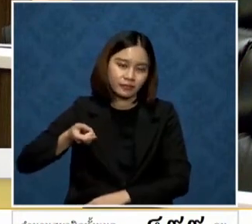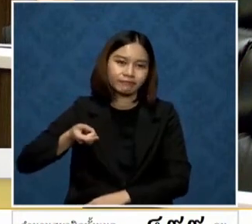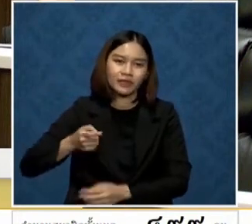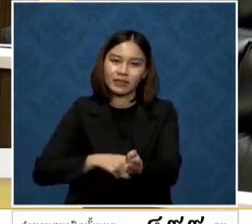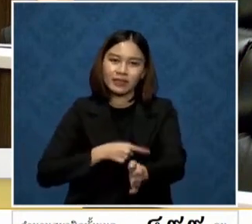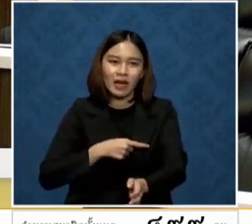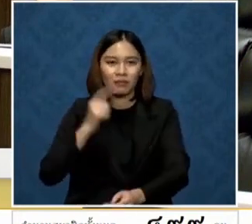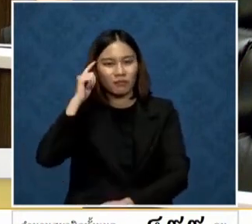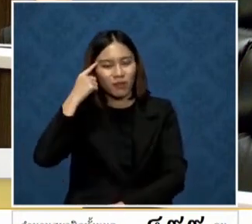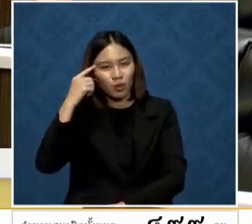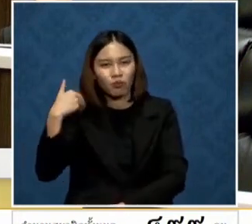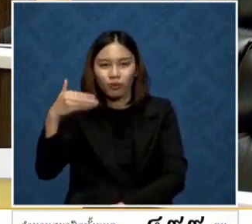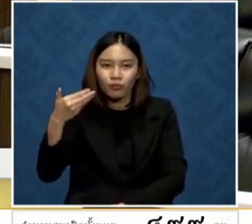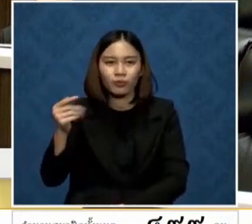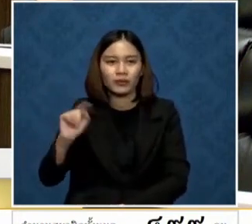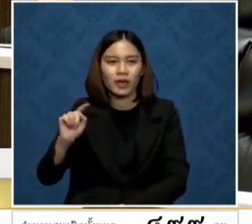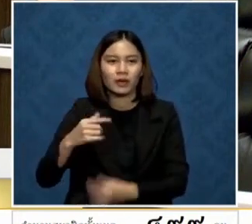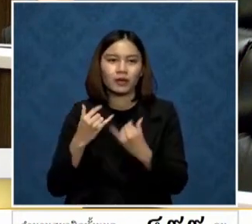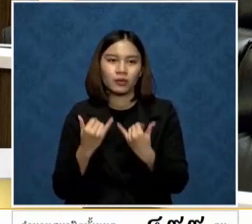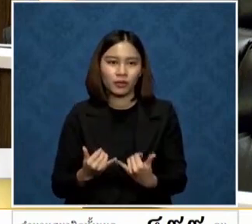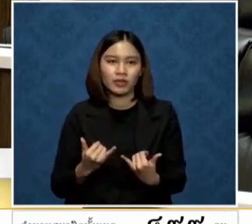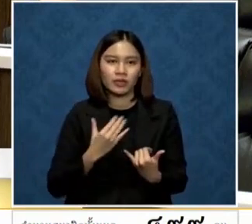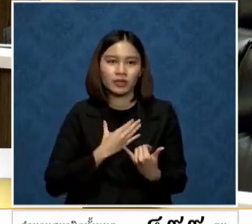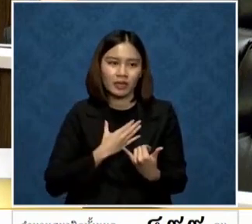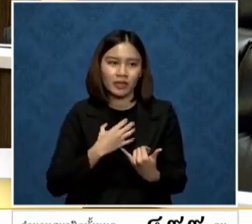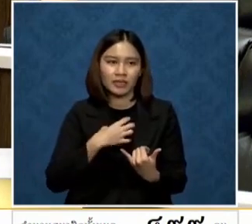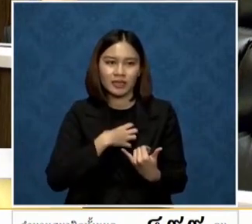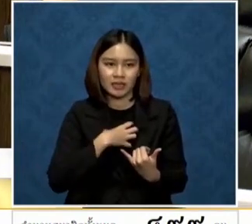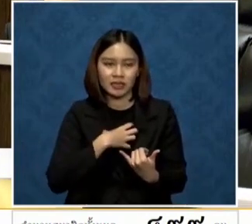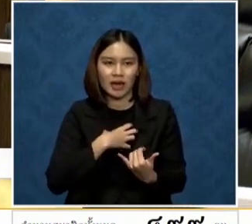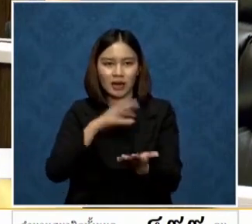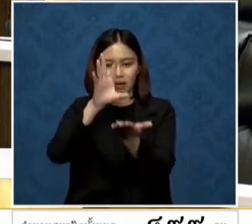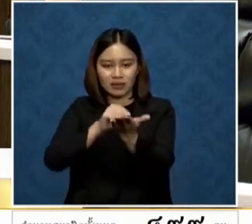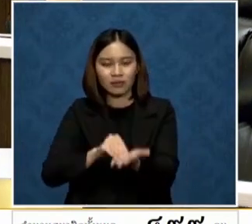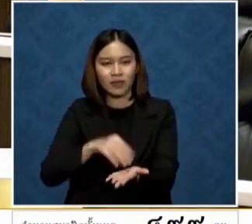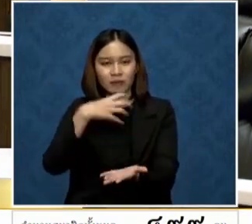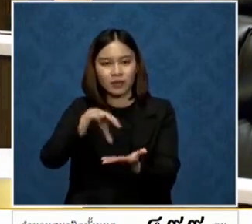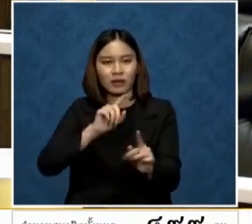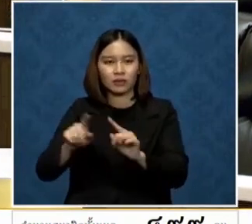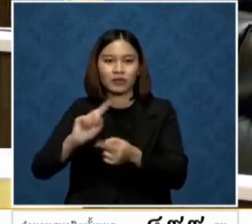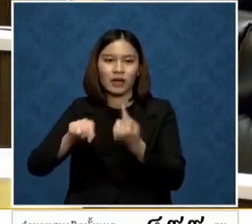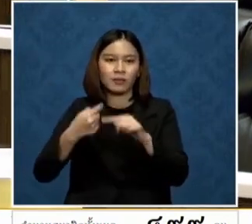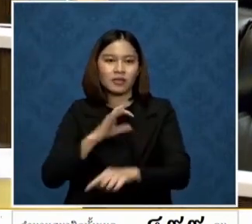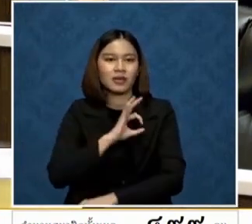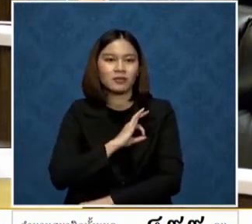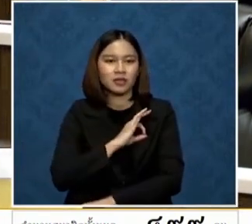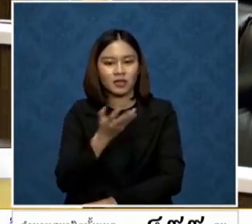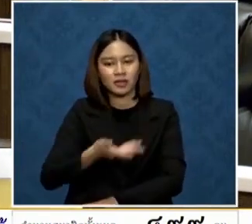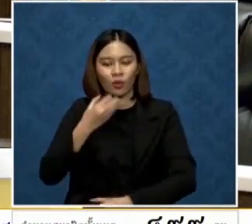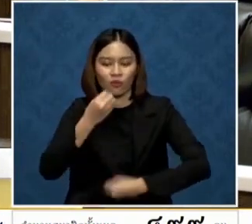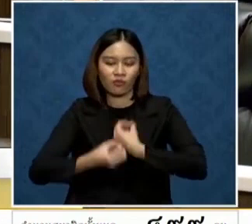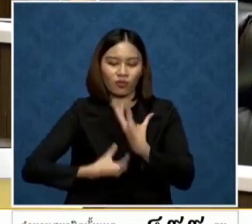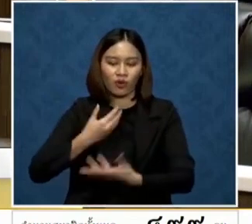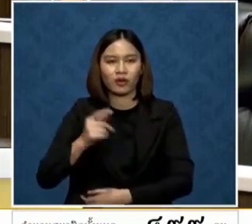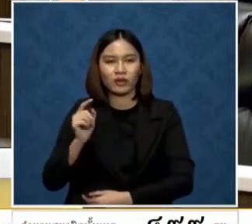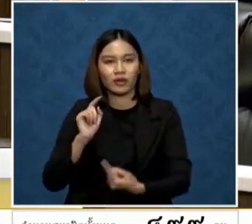ดิฉันไม่แน่ใจว่าจะอยู่ไปถึงเมื่อไหร่ดังนั้นวันนี้นะคะดิฉันอยากจะให้ข้อมูลต่างๆที่เพื่อนๆสมาชิกแล้วก็ที่ดิฉันจะสะท้อนได้เห็นต่อไป